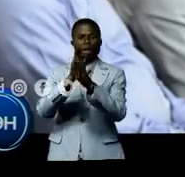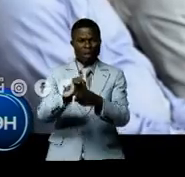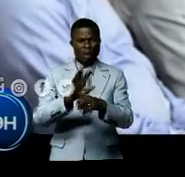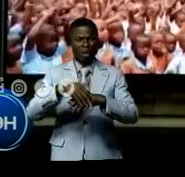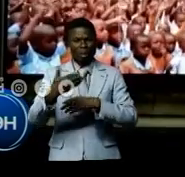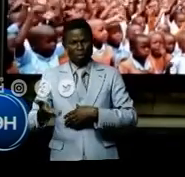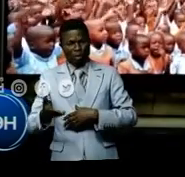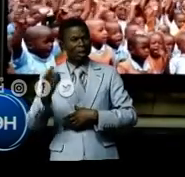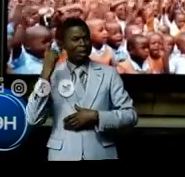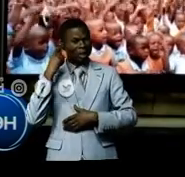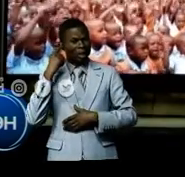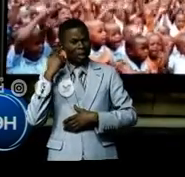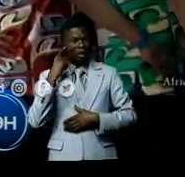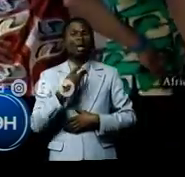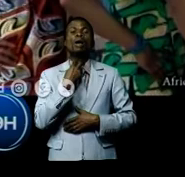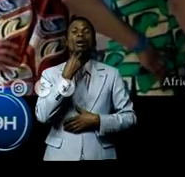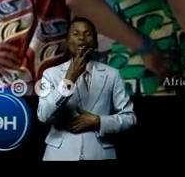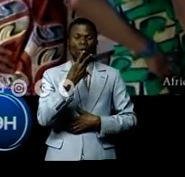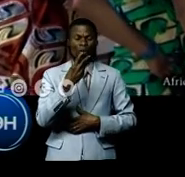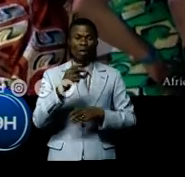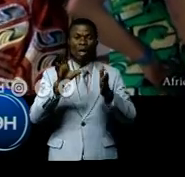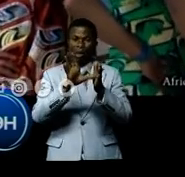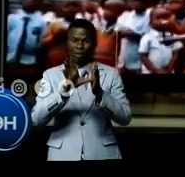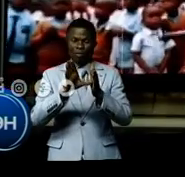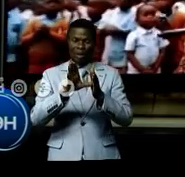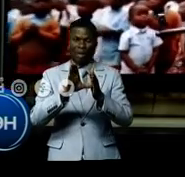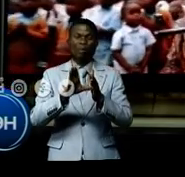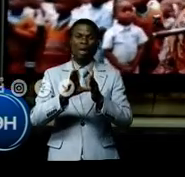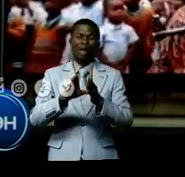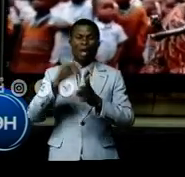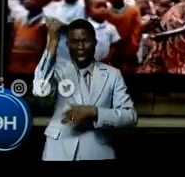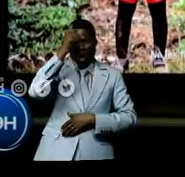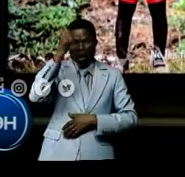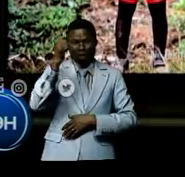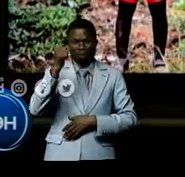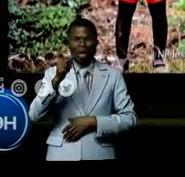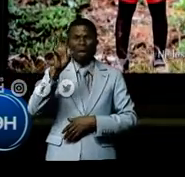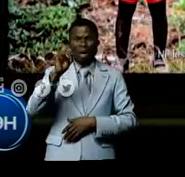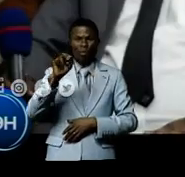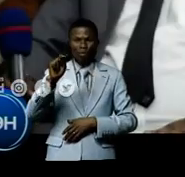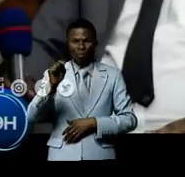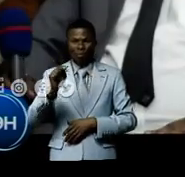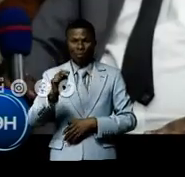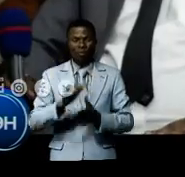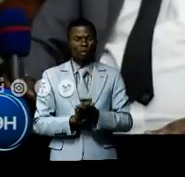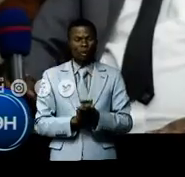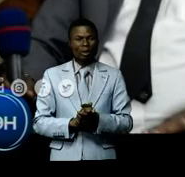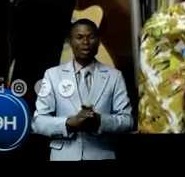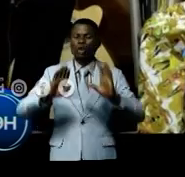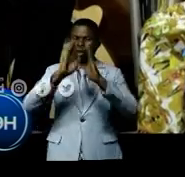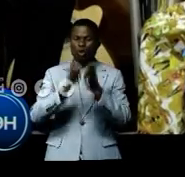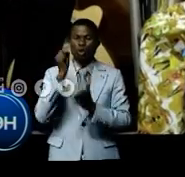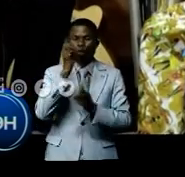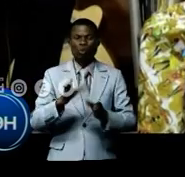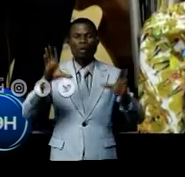après avoir écouté les sons et visionné les clips Africa Amneki, a fini par mettre tous les chroniqueurs